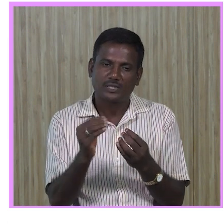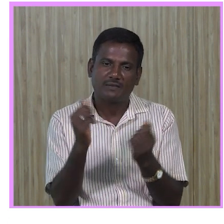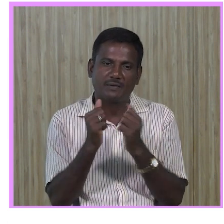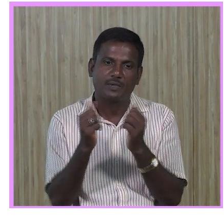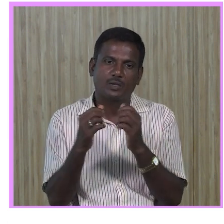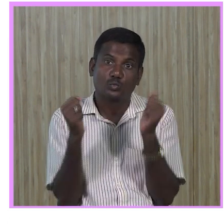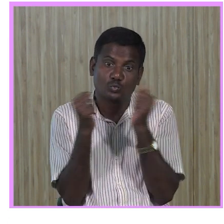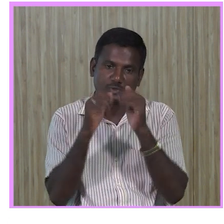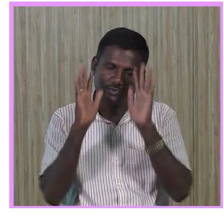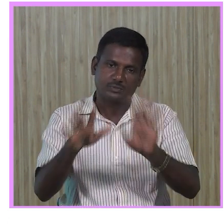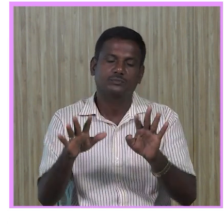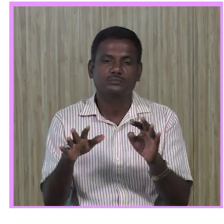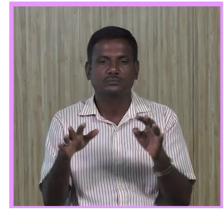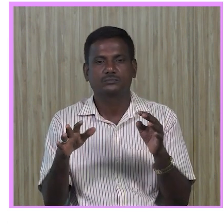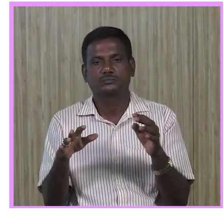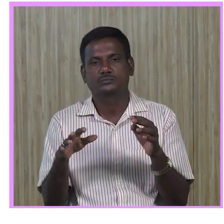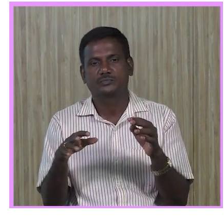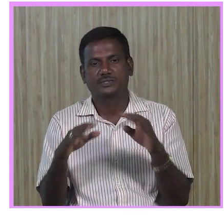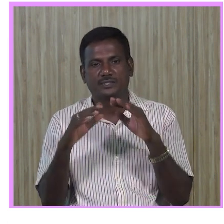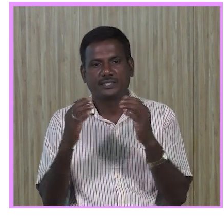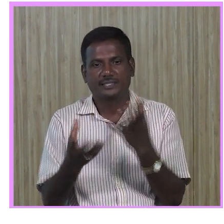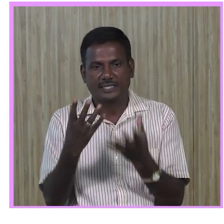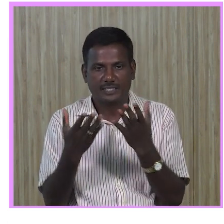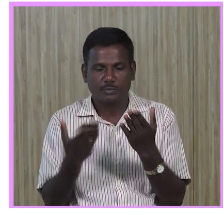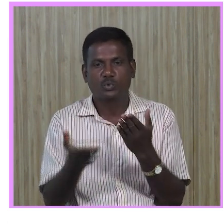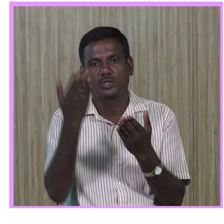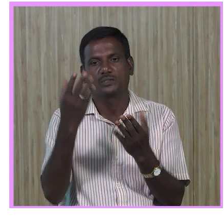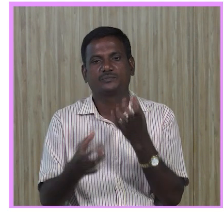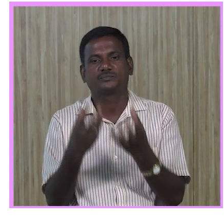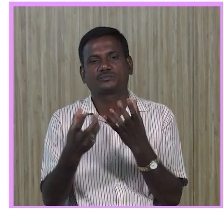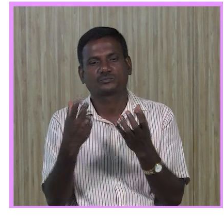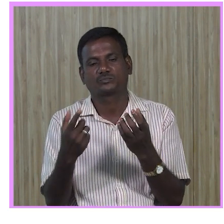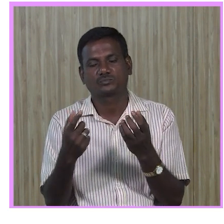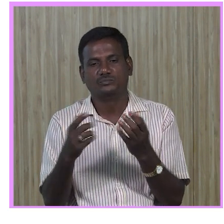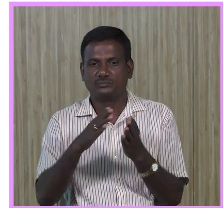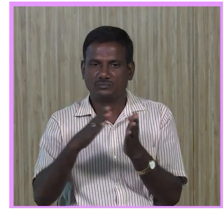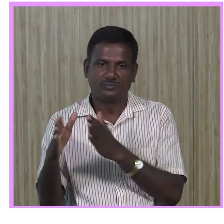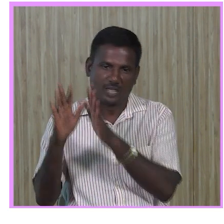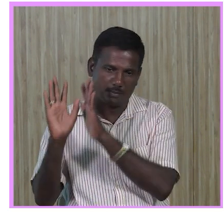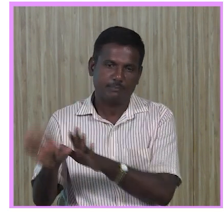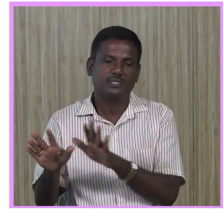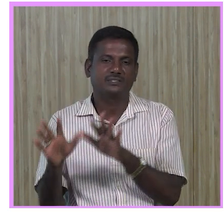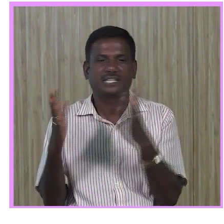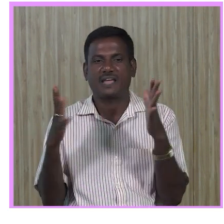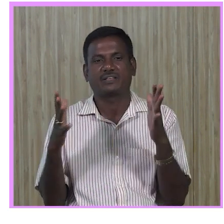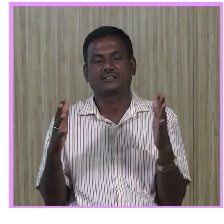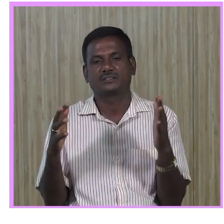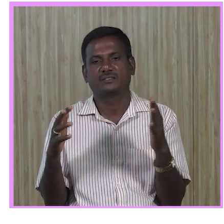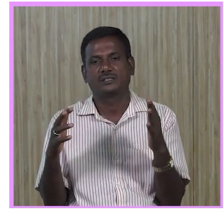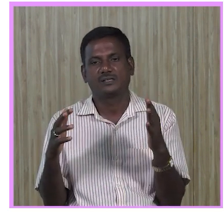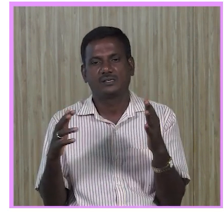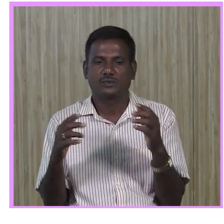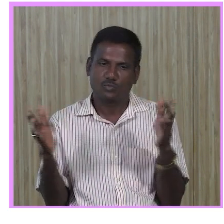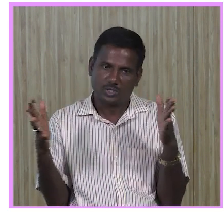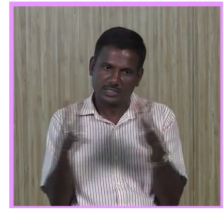குளிரில் வைக்கப்பட்டிருக்கும். இந்த வகை இயக்கு பொருட்களை எரியூட்ட தனியான அமைப்புகள் தேவையில்லை.